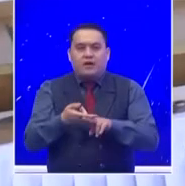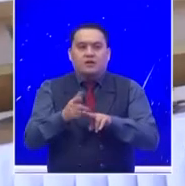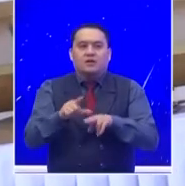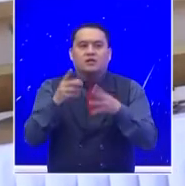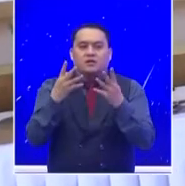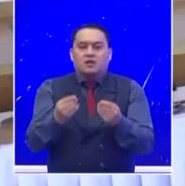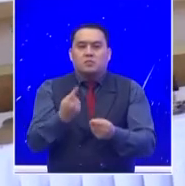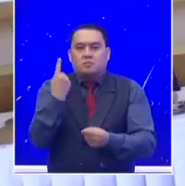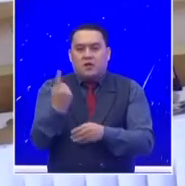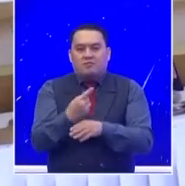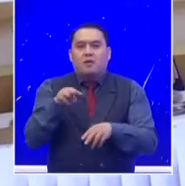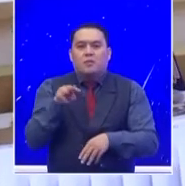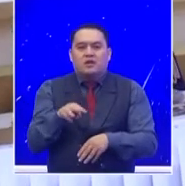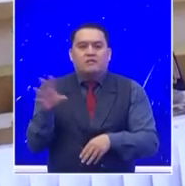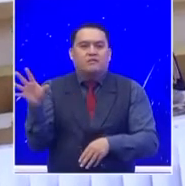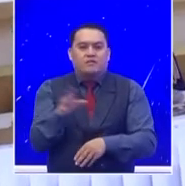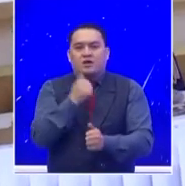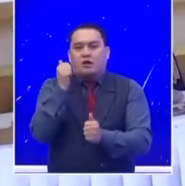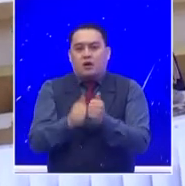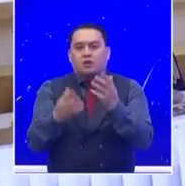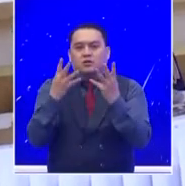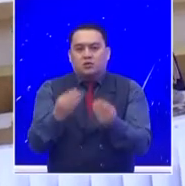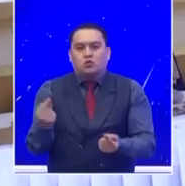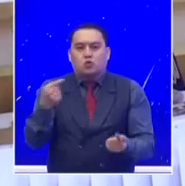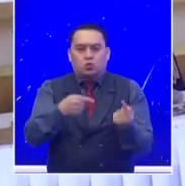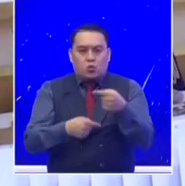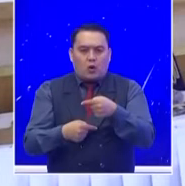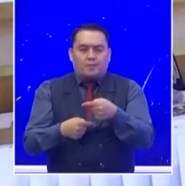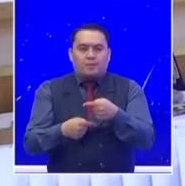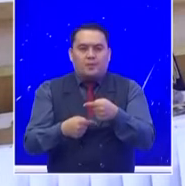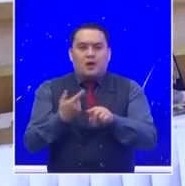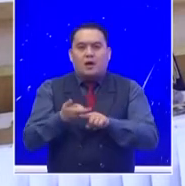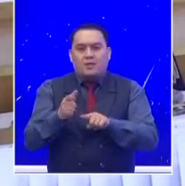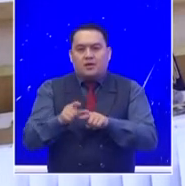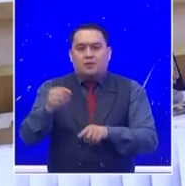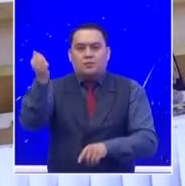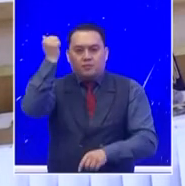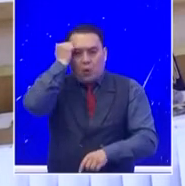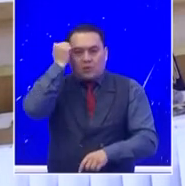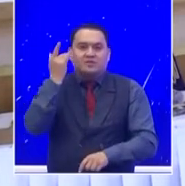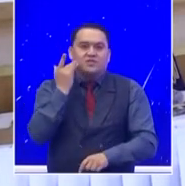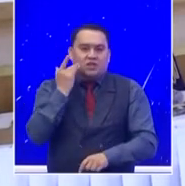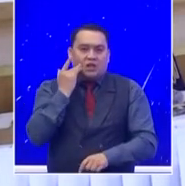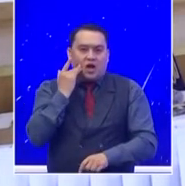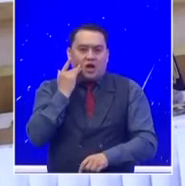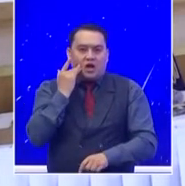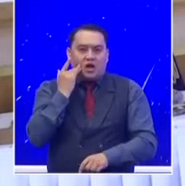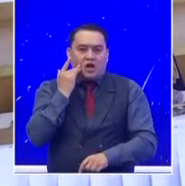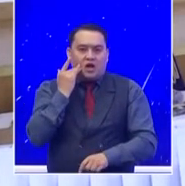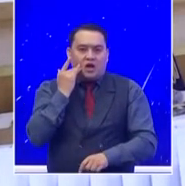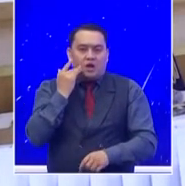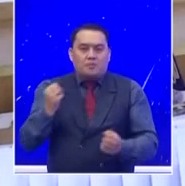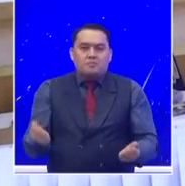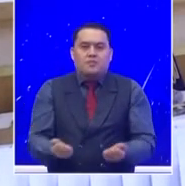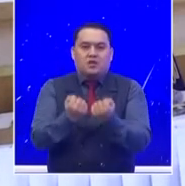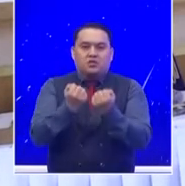1 марта. Мы должны благодарить каждый день друг друга. Мы должны об этом помнить всегда, что благодаря вот взаимной